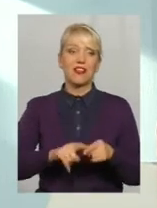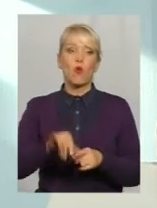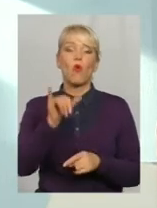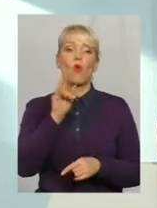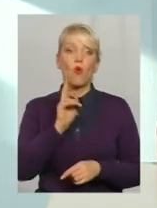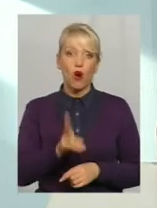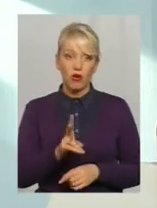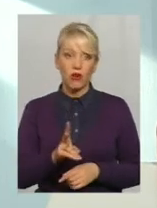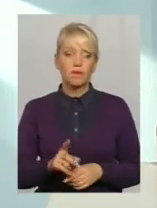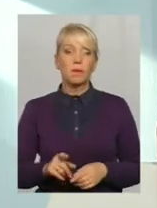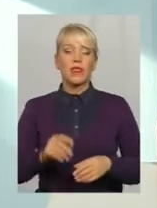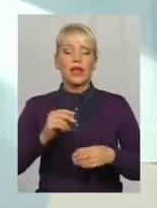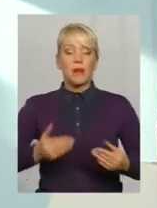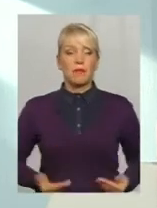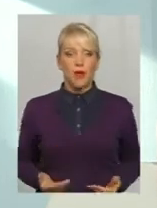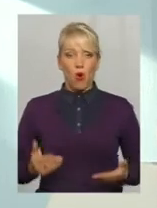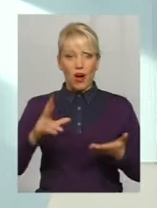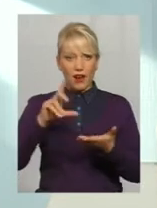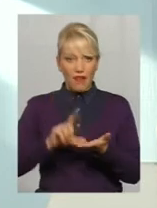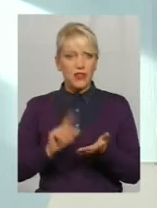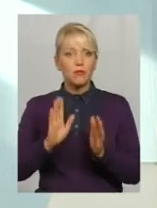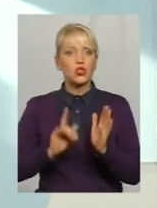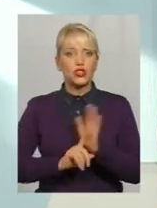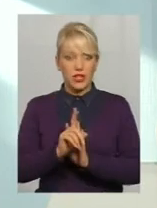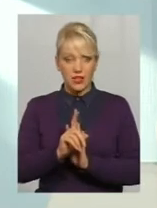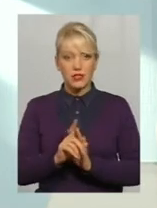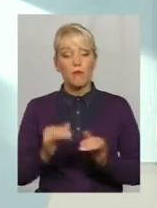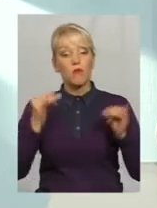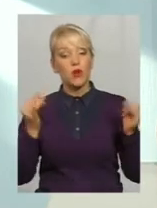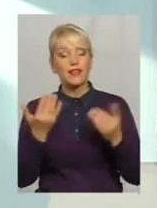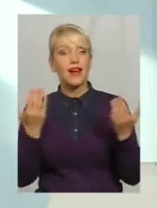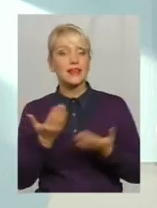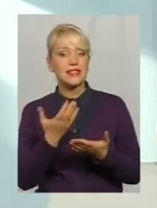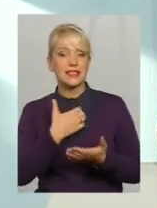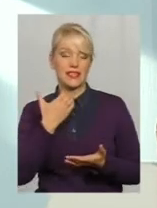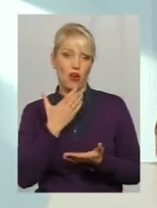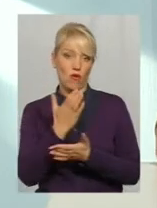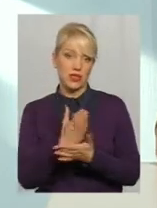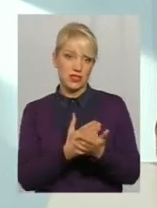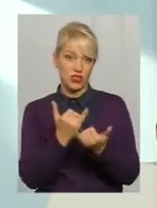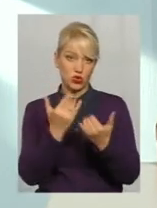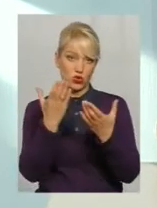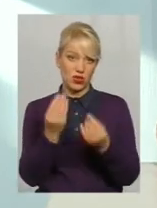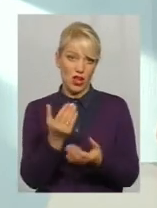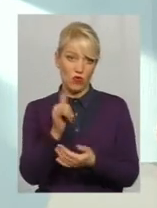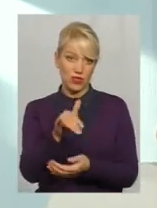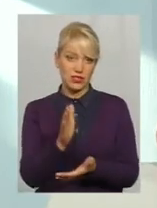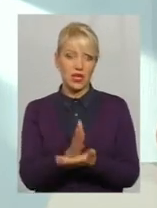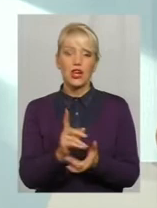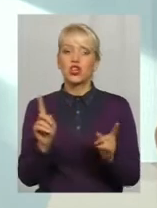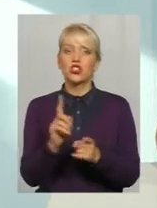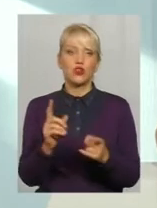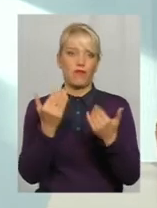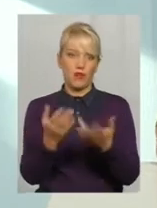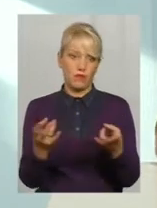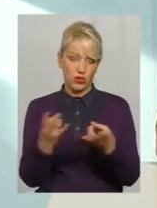кого біографія тільки починається. Поцікавтеся, який же страховий стаж у вас є на сьогоднішній день? І що вам потрібно, як вам